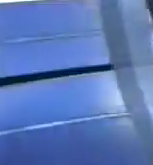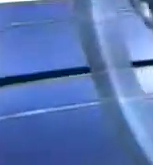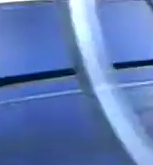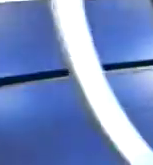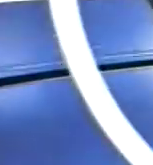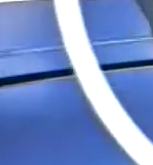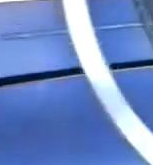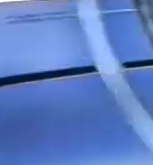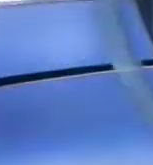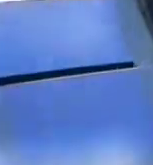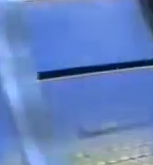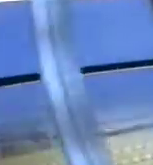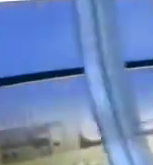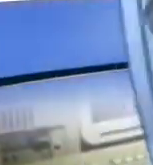Дякую!